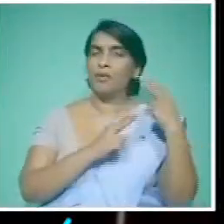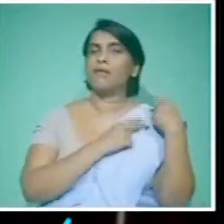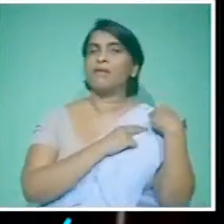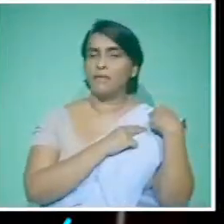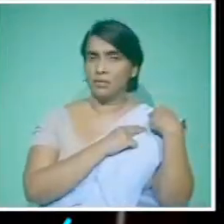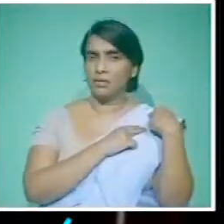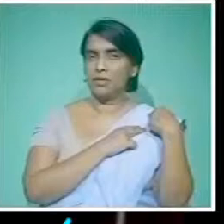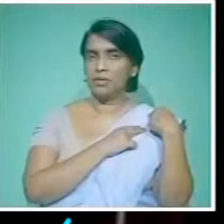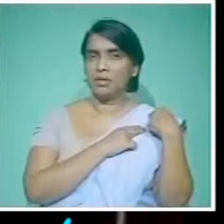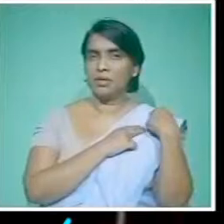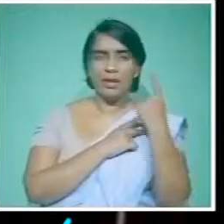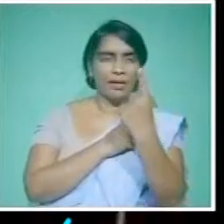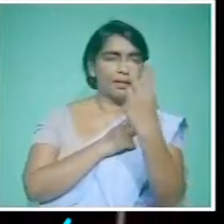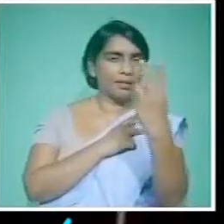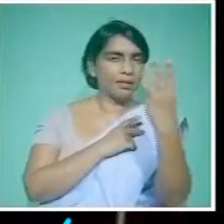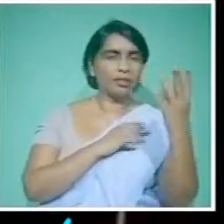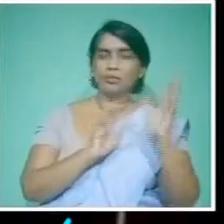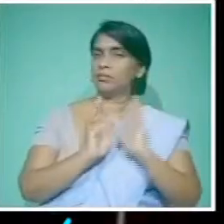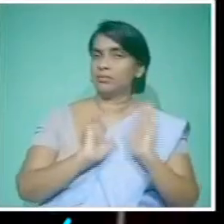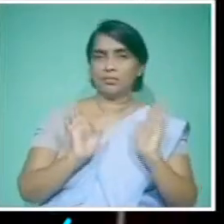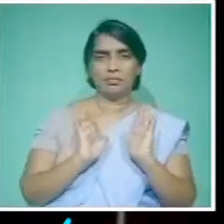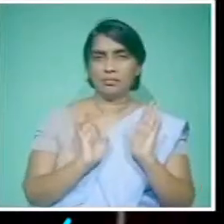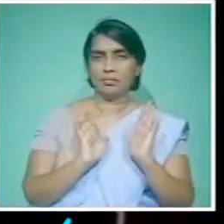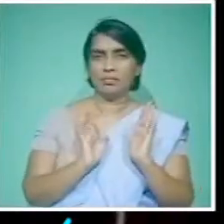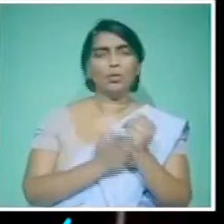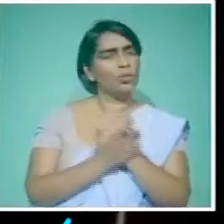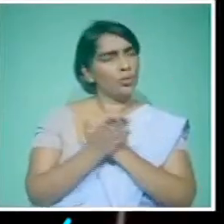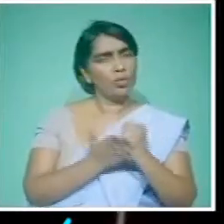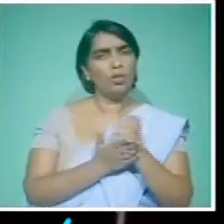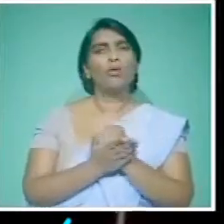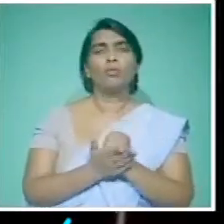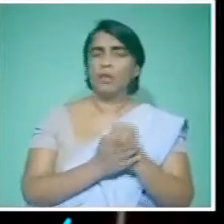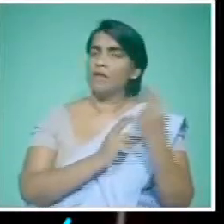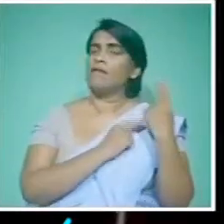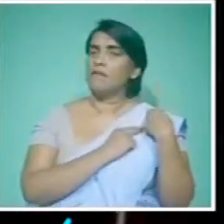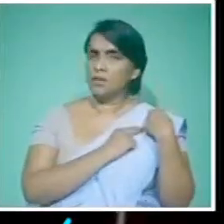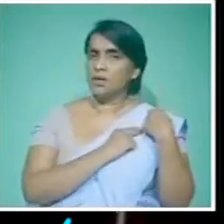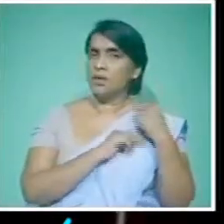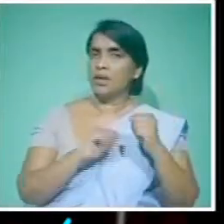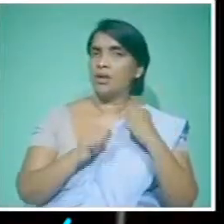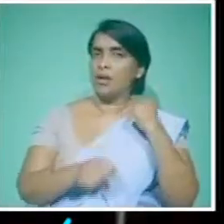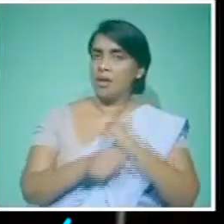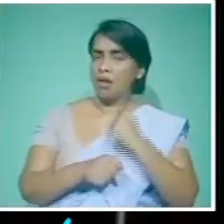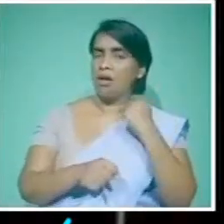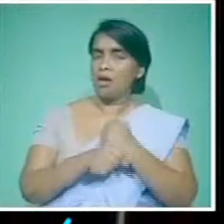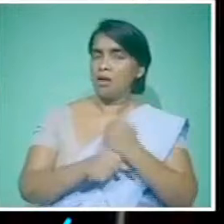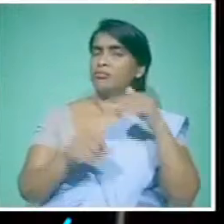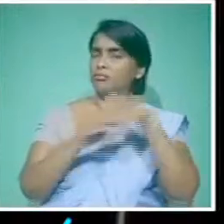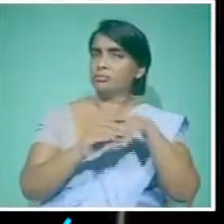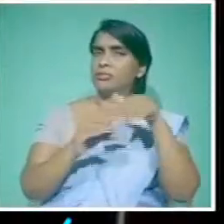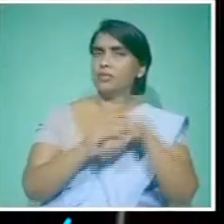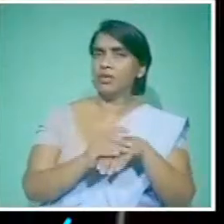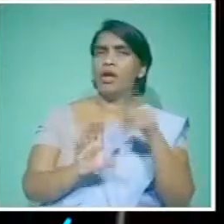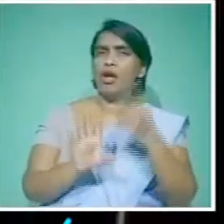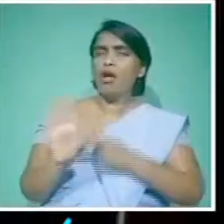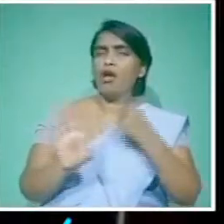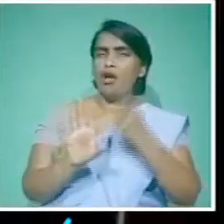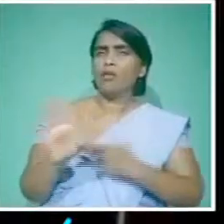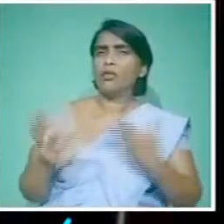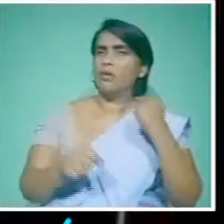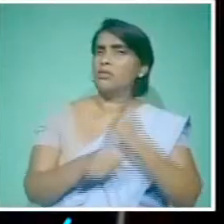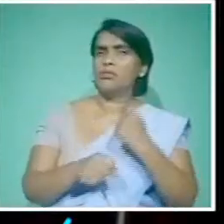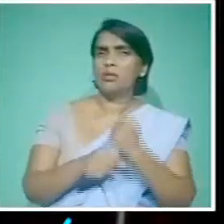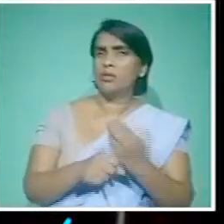මේකට. මේ කෙනෙක් දෙන්නෙක් තුන් දෙනෙක් නෙමෙයි. සෑම කෙනෙක්ම වගකිවිය යුතුයි. මොකද ආණ්ඩු තිබ්බ අවුරුදු දැන් අවුරුදු කීයක් තිස්සේ මේ